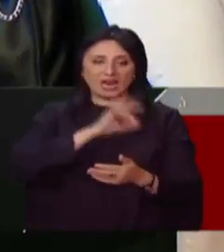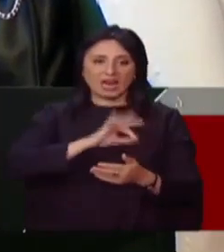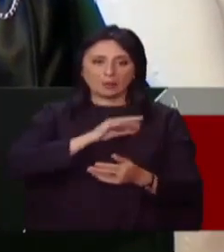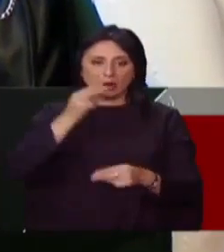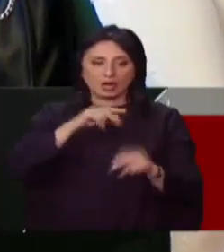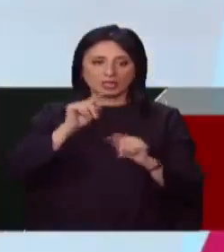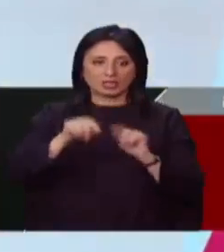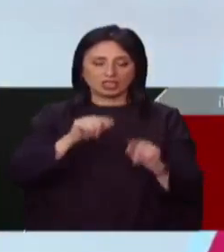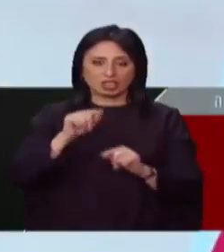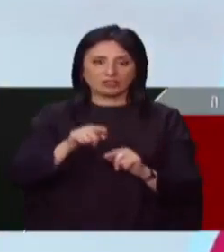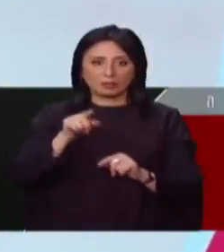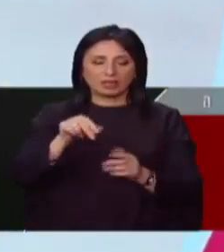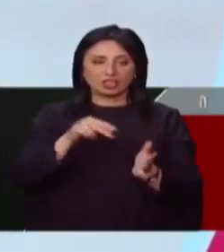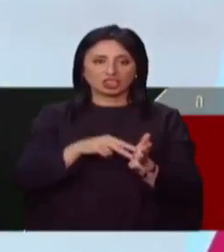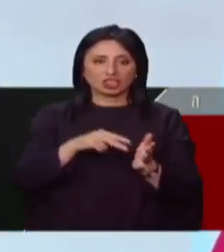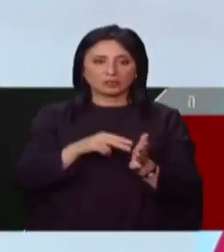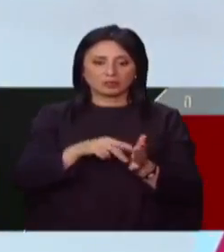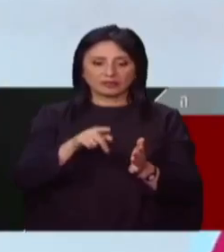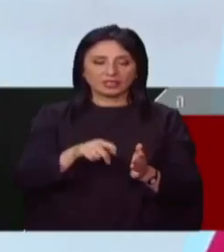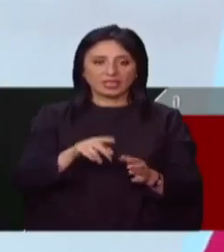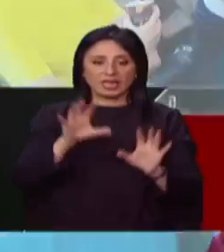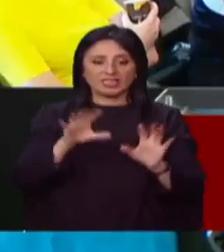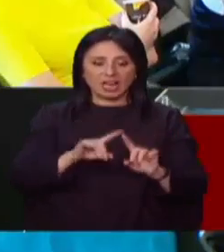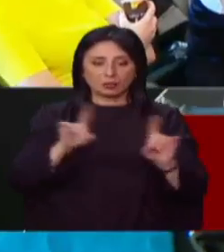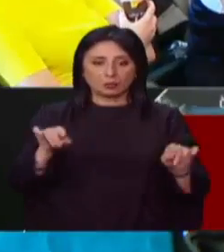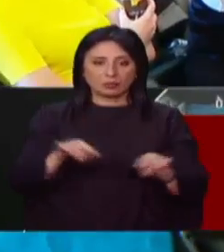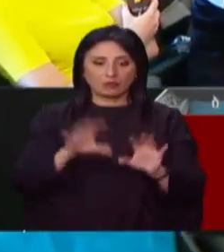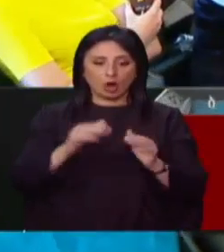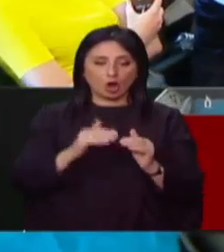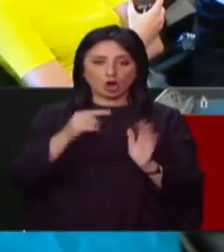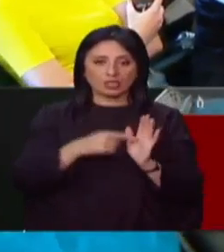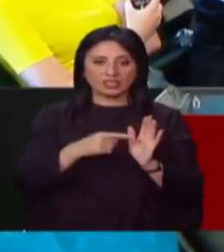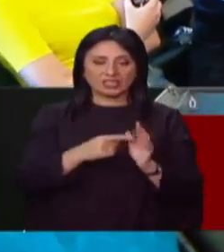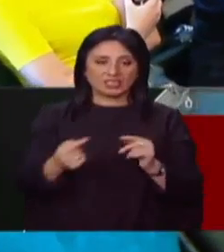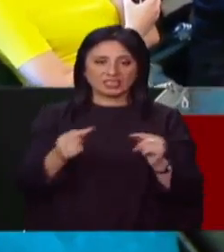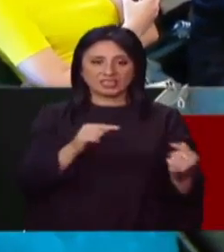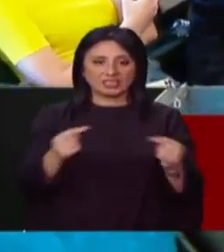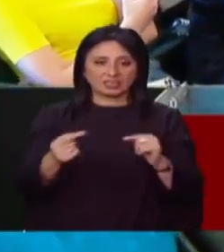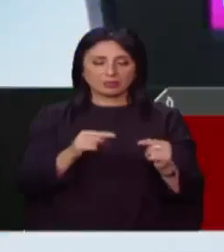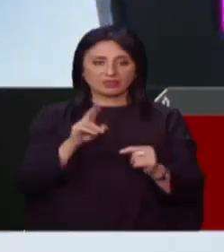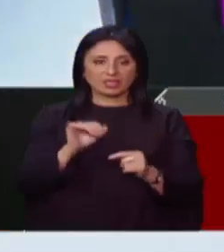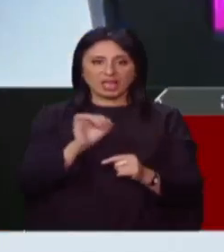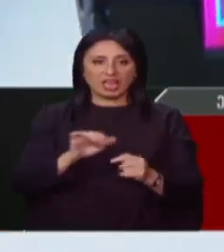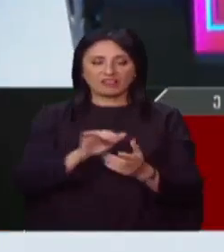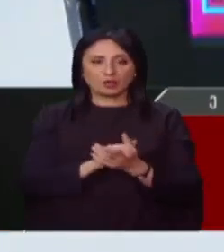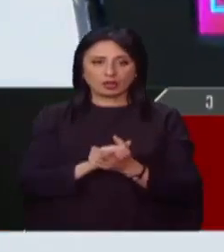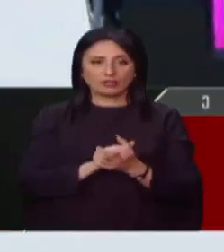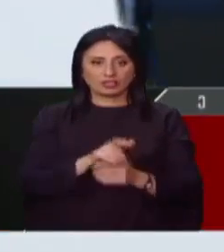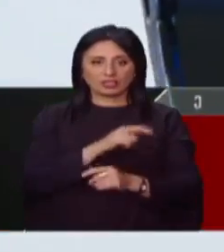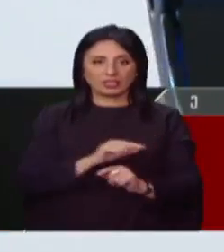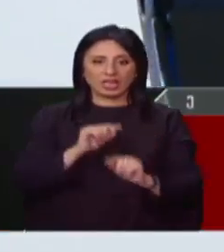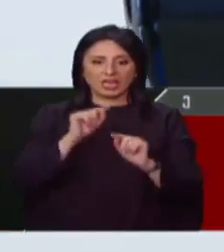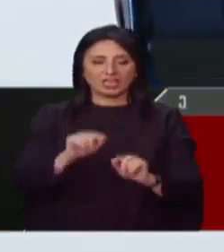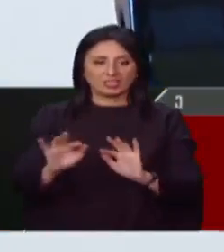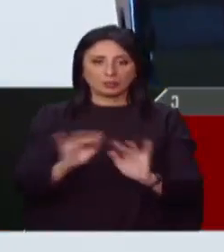გამოყენებაში ადანაშაულებს. მათი შეფასებით საკანონმდებლო პაკეტი კონსტიტუციას ეწინააღმდეგება და ევროკავშირში